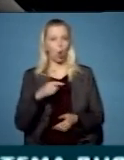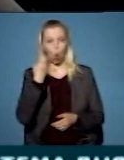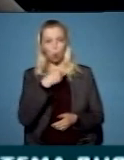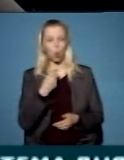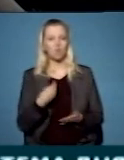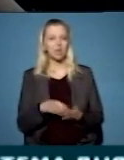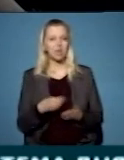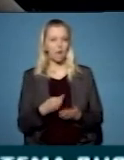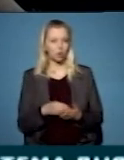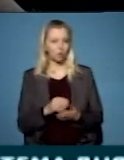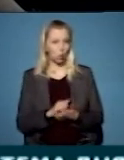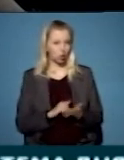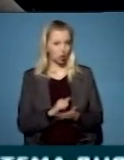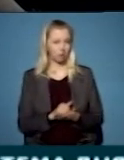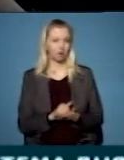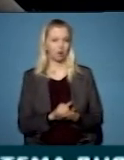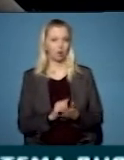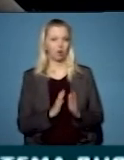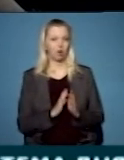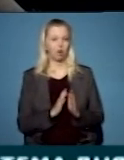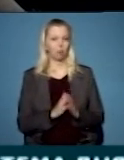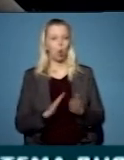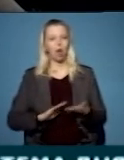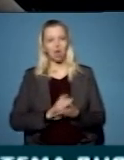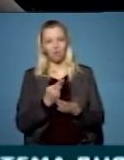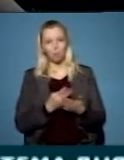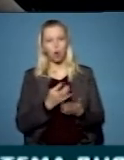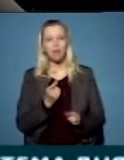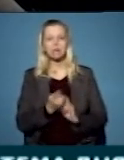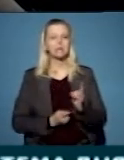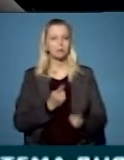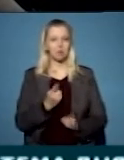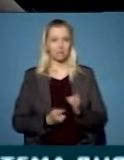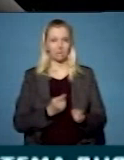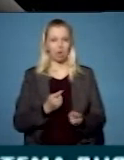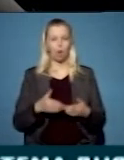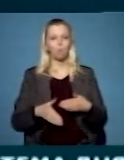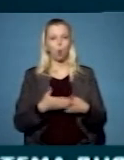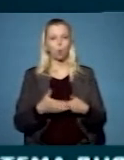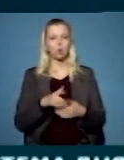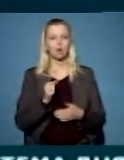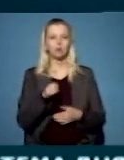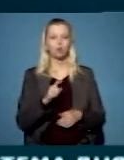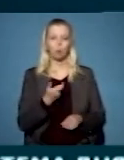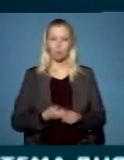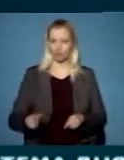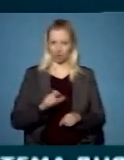фінансового чинника. Так, прошу графіку, як вже зміниться покарання за те, що